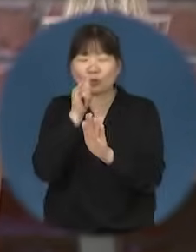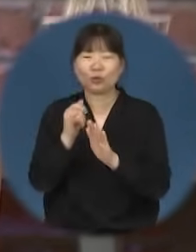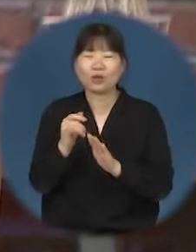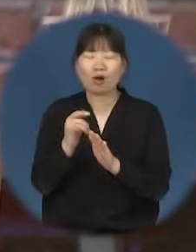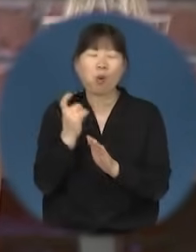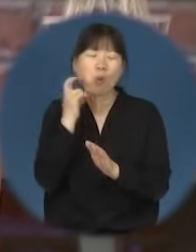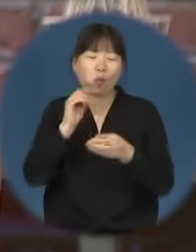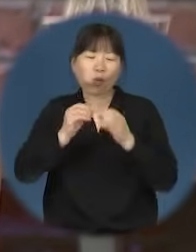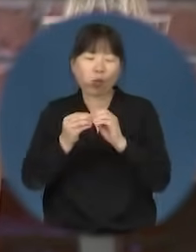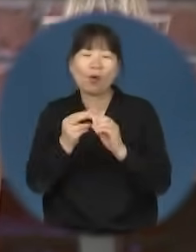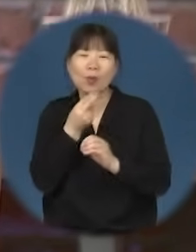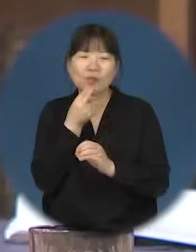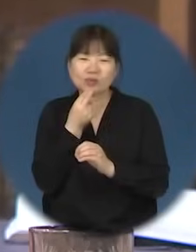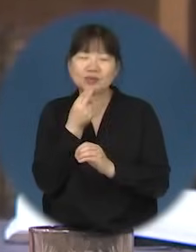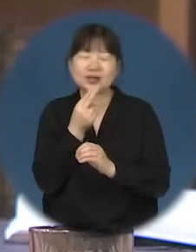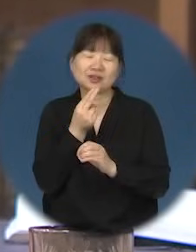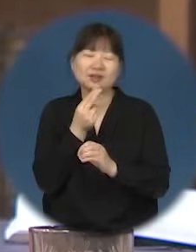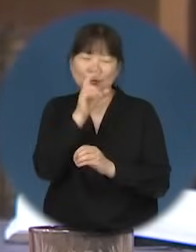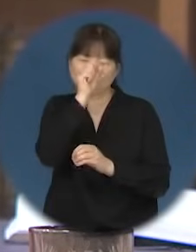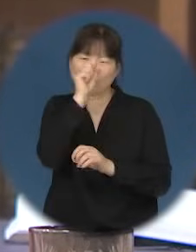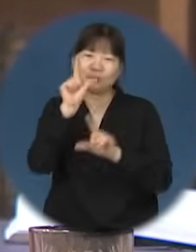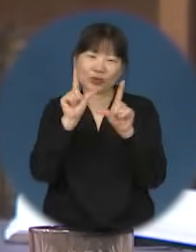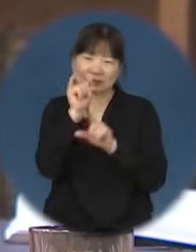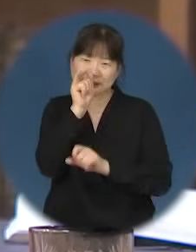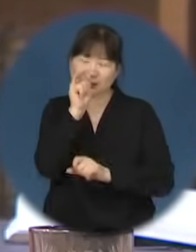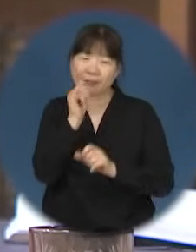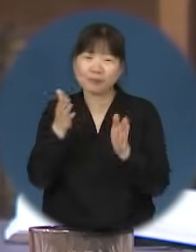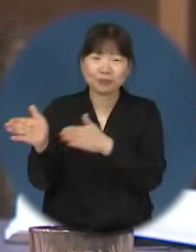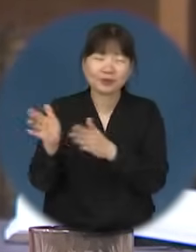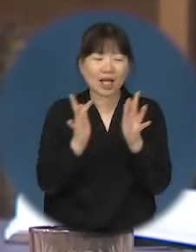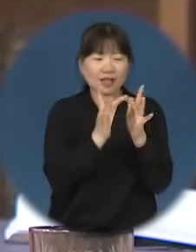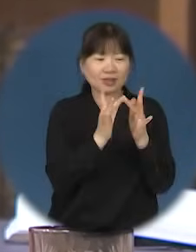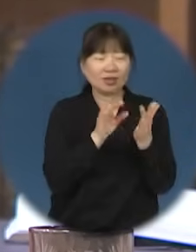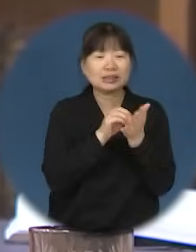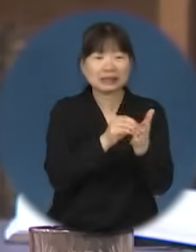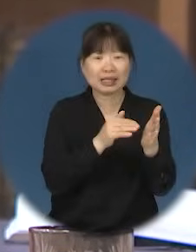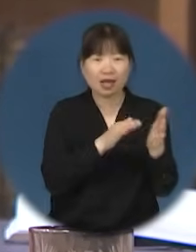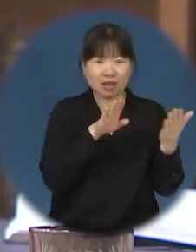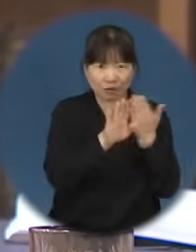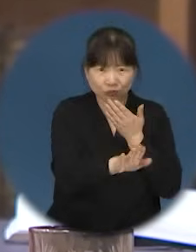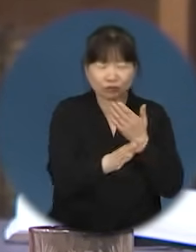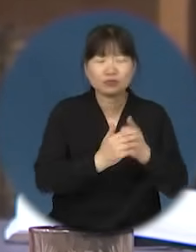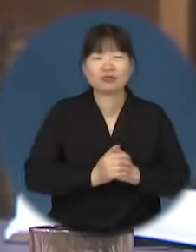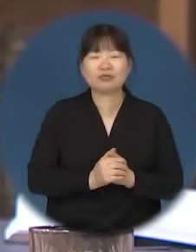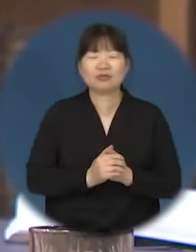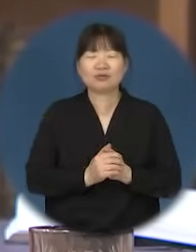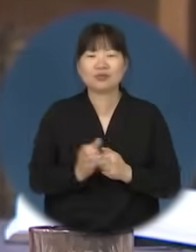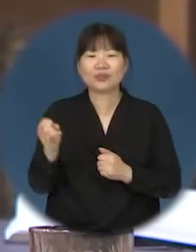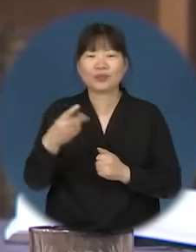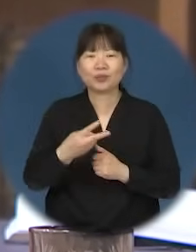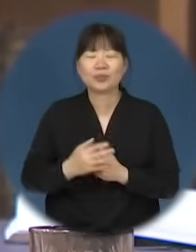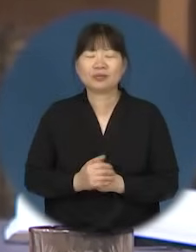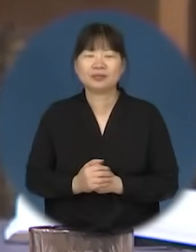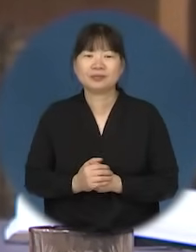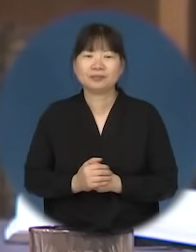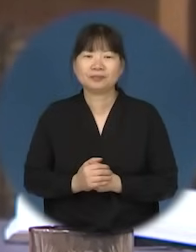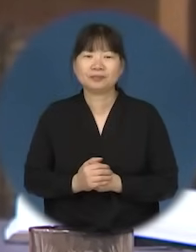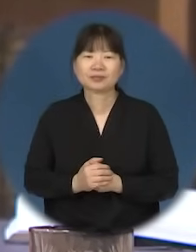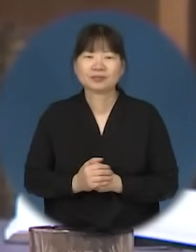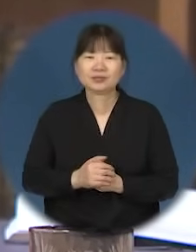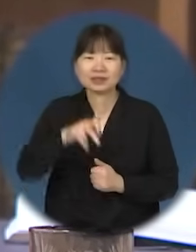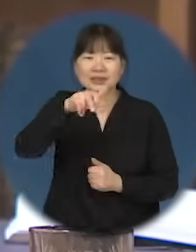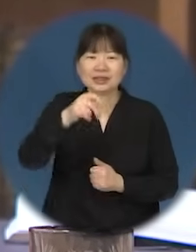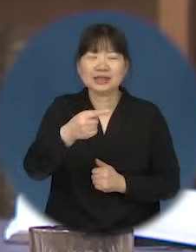장점이 있죠. 네. 어찌 보면 인터넷이 등장하면서부터 예. 그리고 뭐